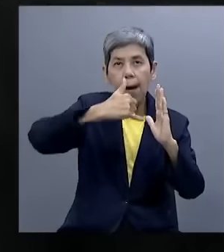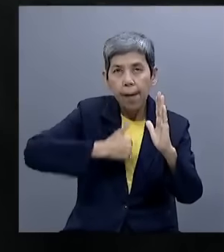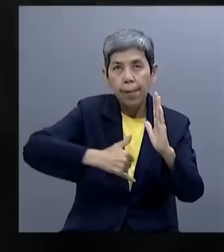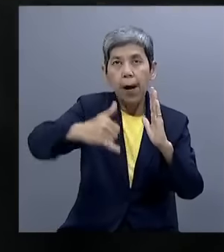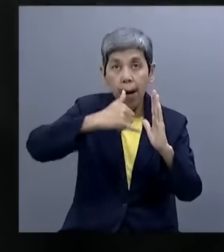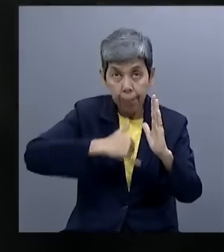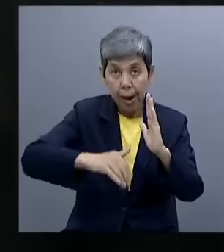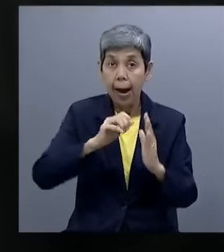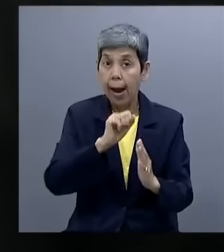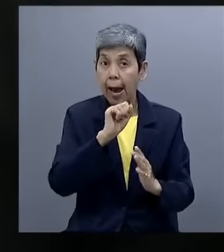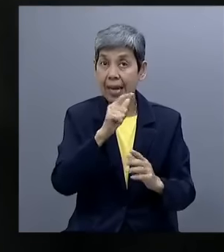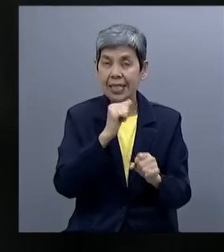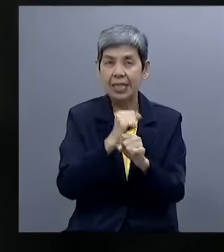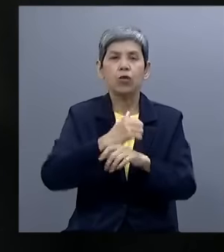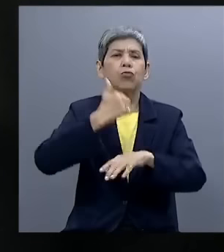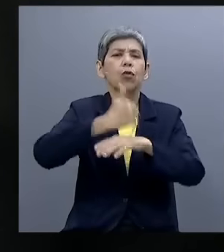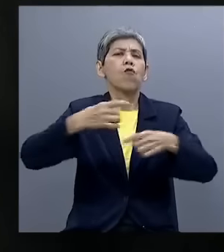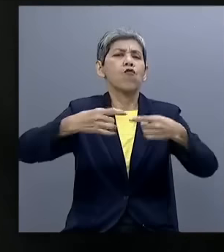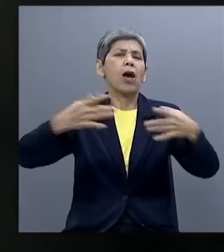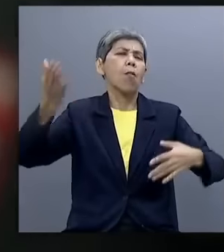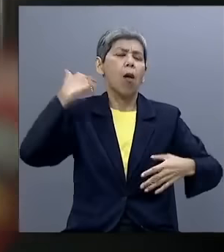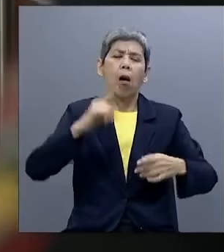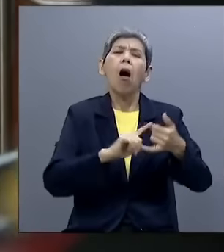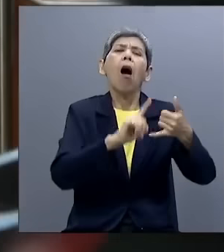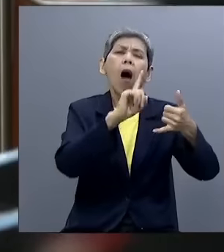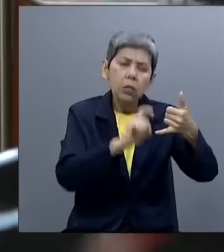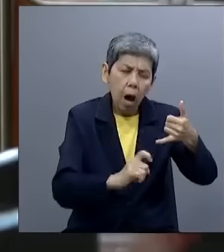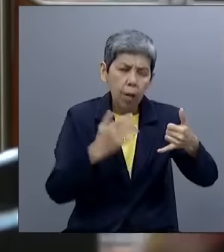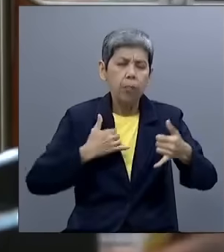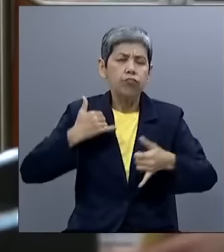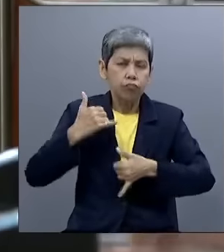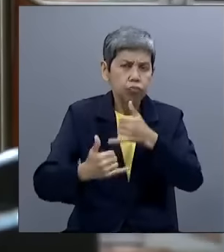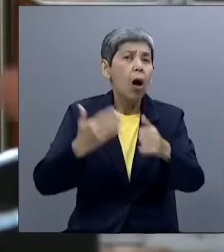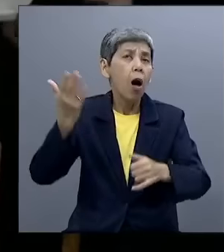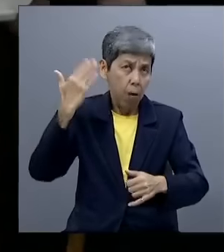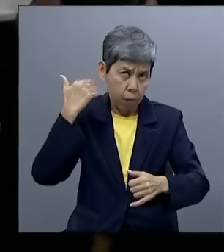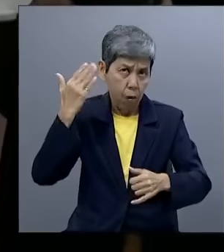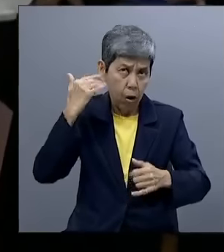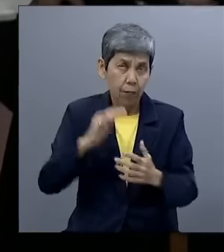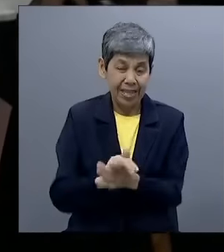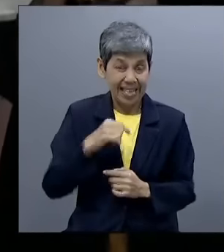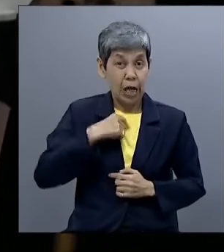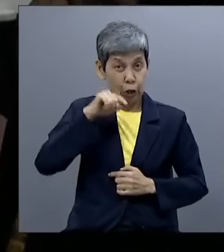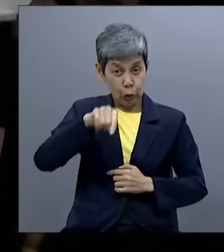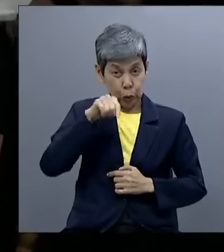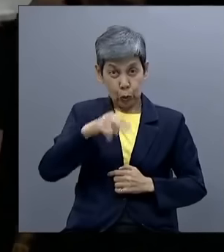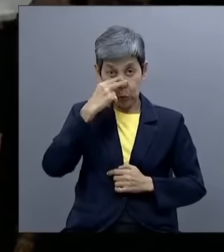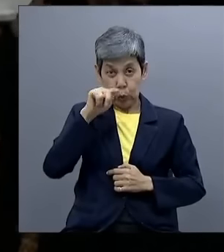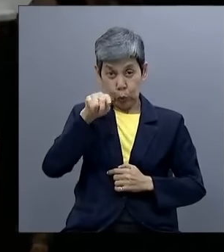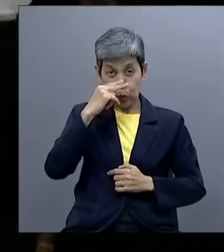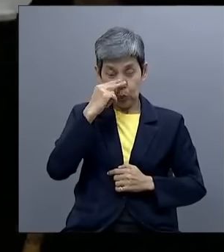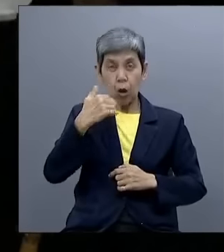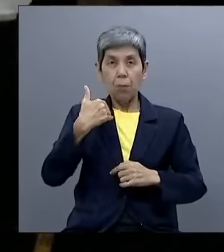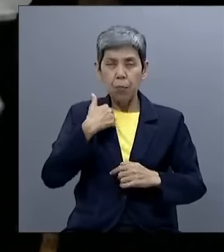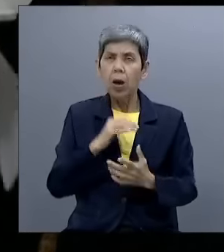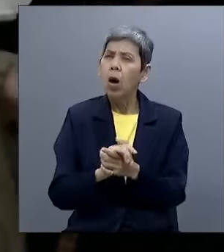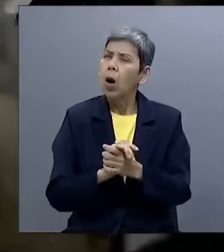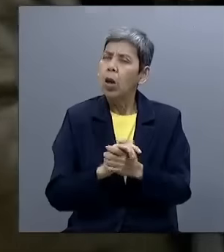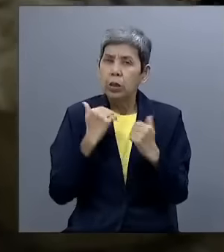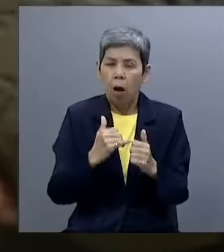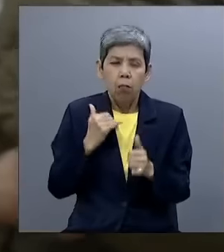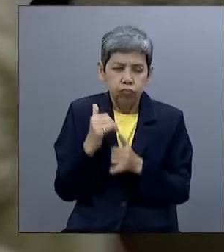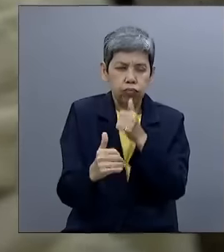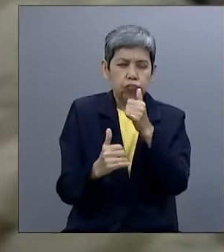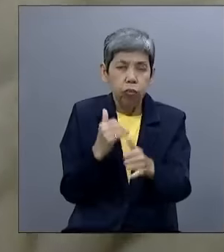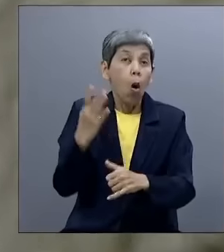นานี่อดีตผู้นำฝ่ายค้านที่ล่วงลับเคยมาใช้สิทธิ์ค่ะจุดที่น่าสังเกตคุณผู้ชมคือช่วงเวลาที่คนออกมาใช้